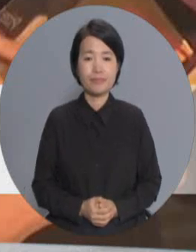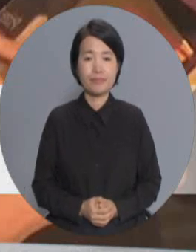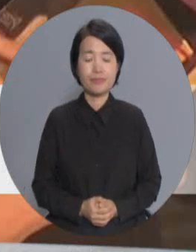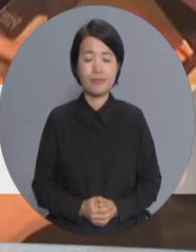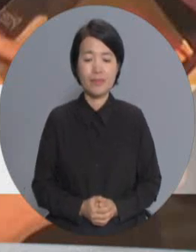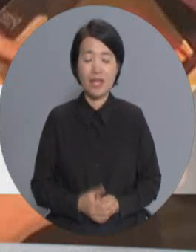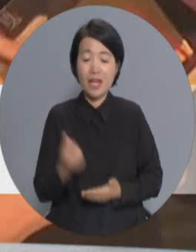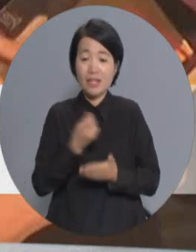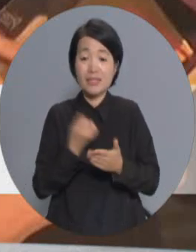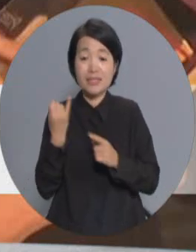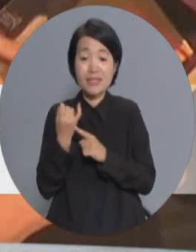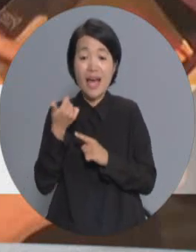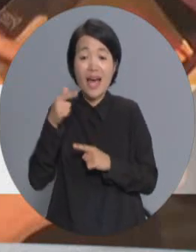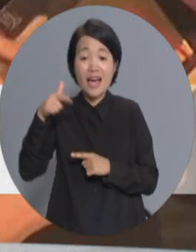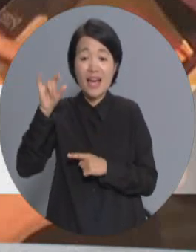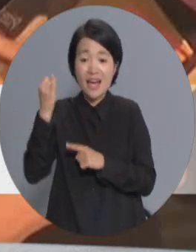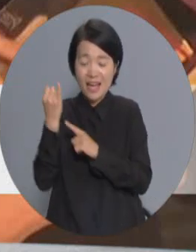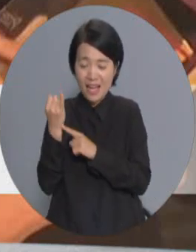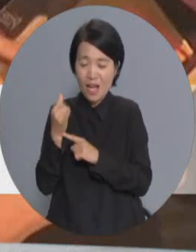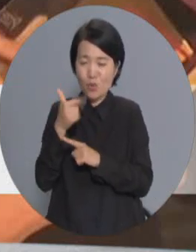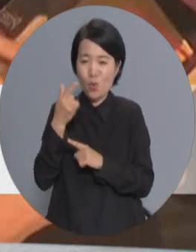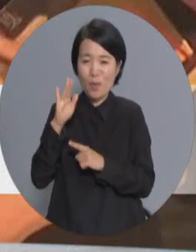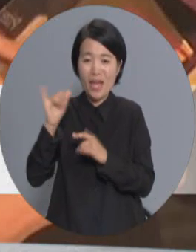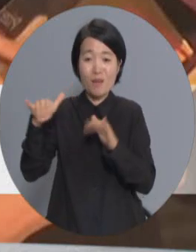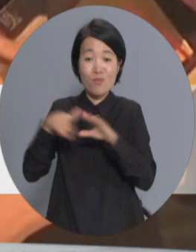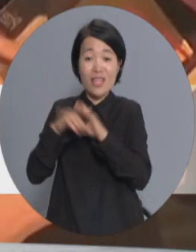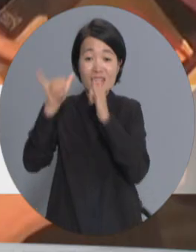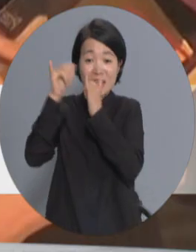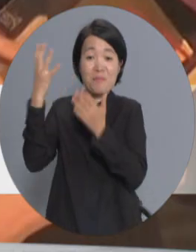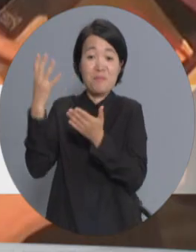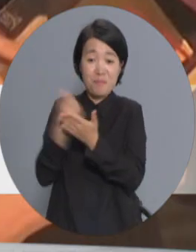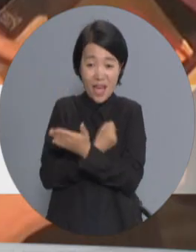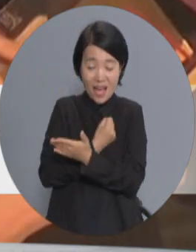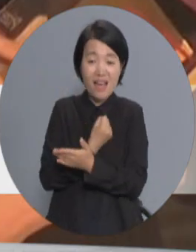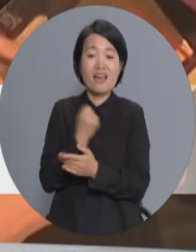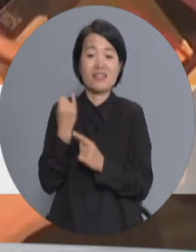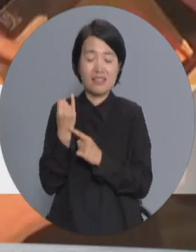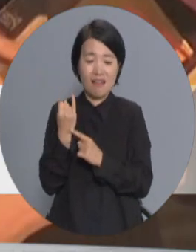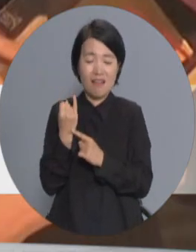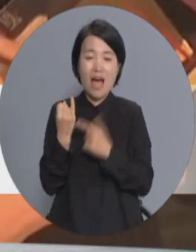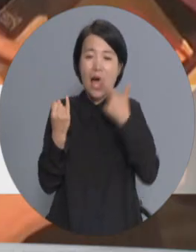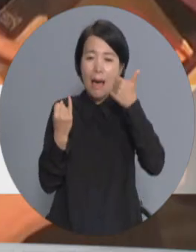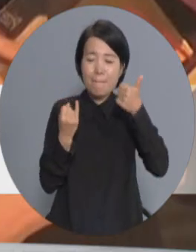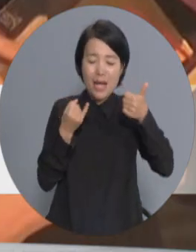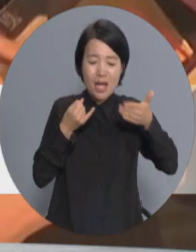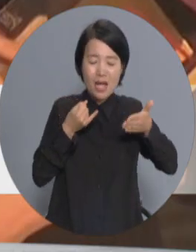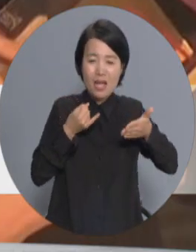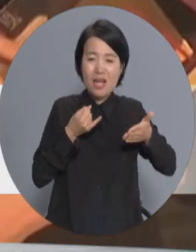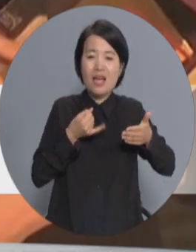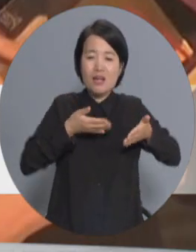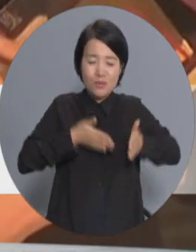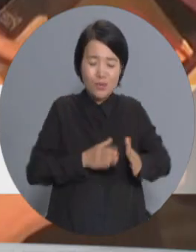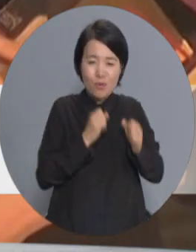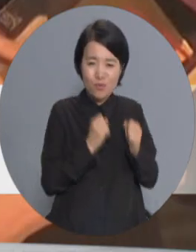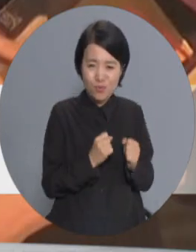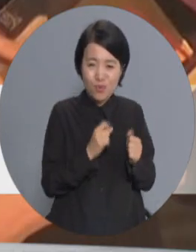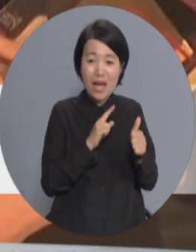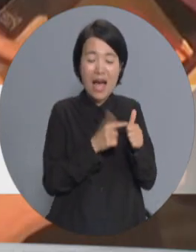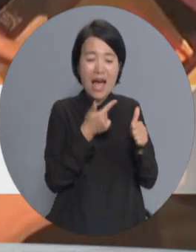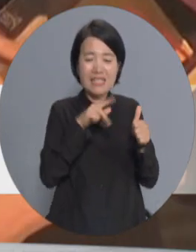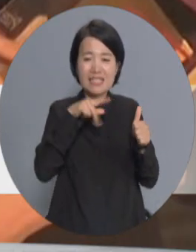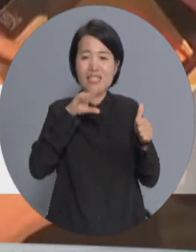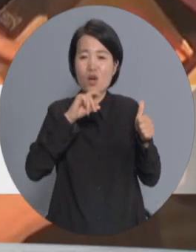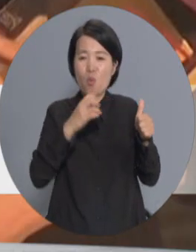한강 작가가 한국인 최초로 노벨 문학상을 받았습니다. 고향 장흥에서 머물고 있는 아버지 한승원